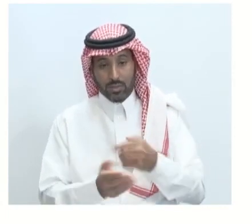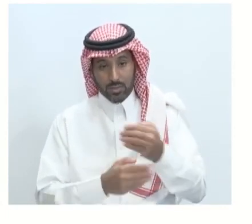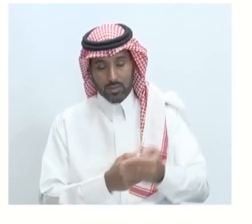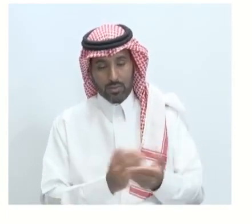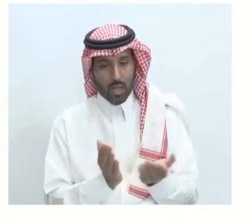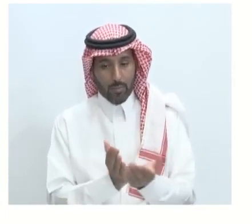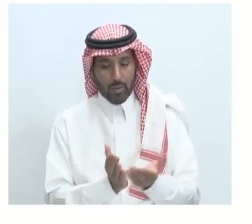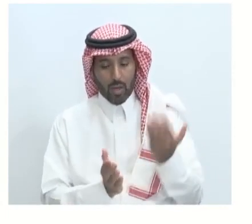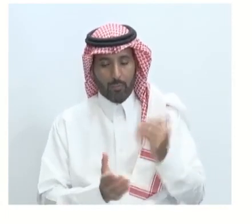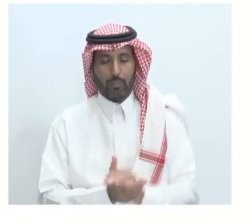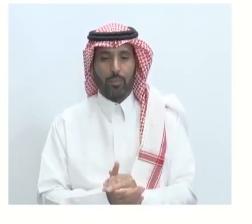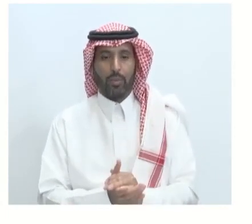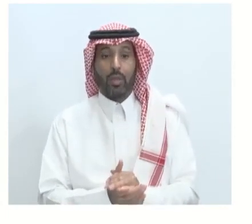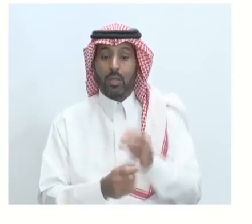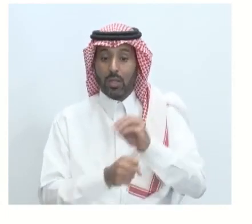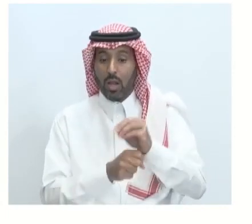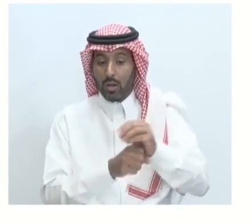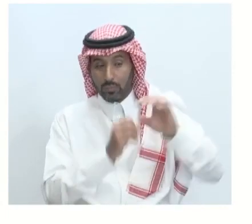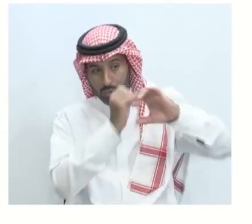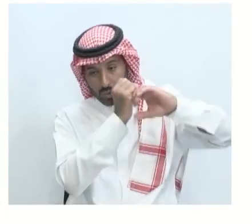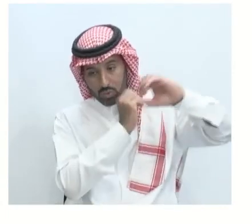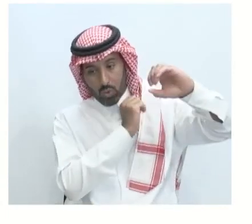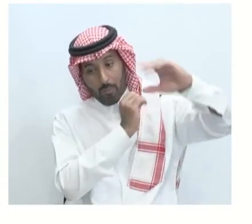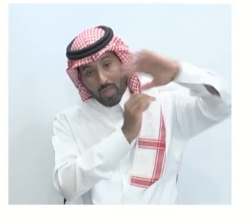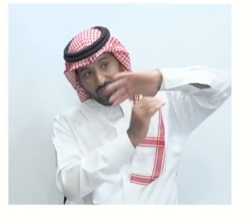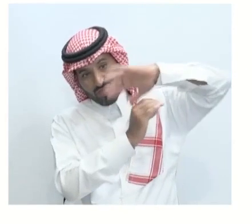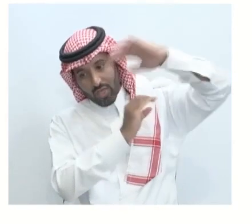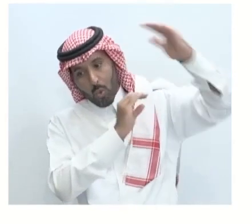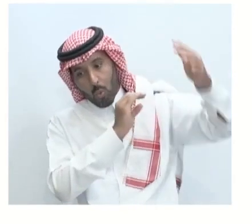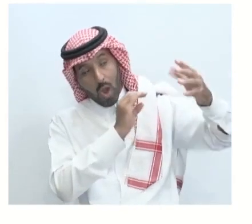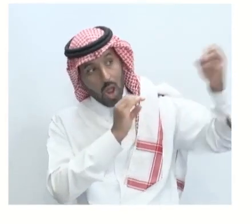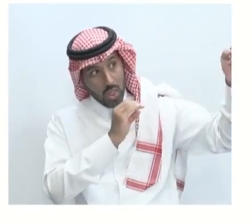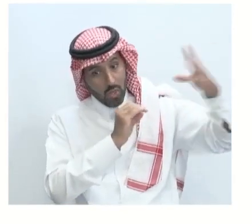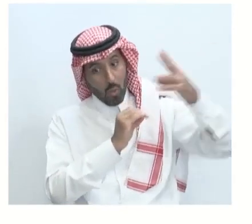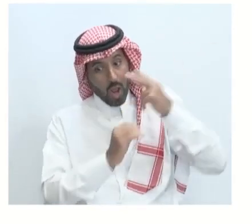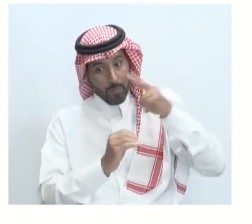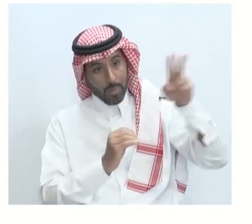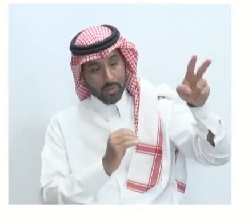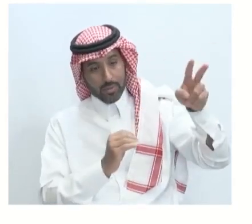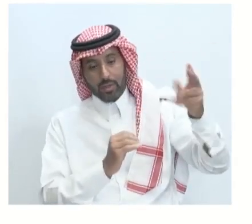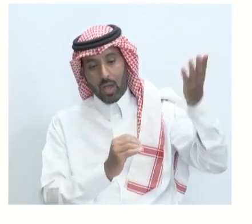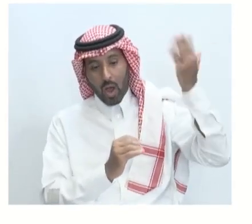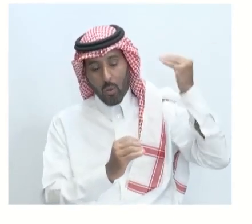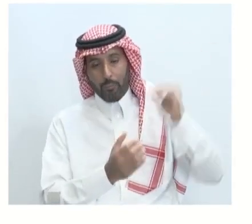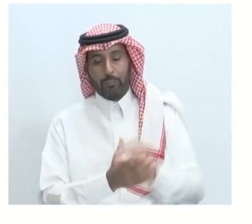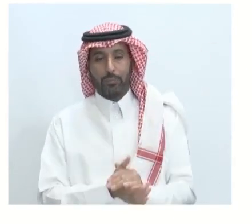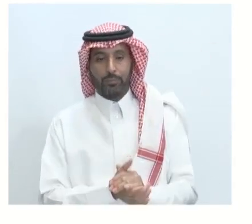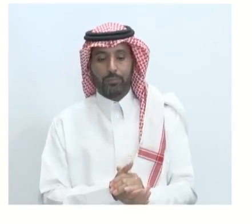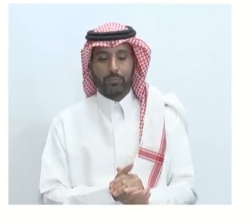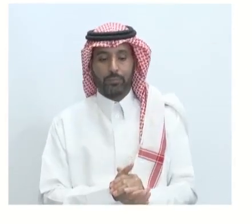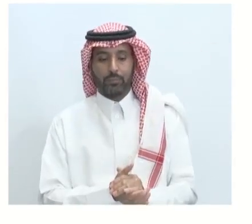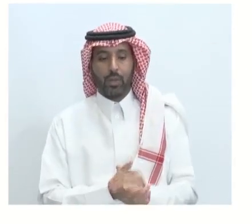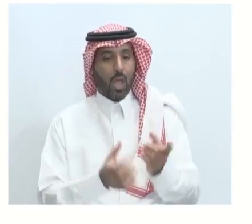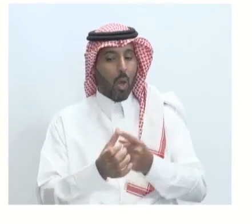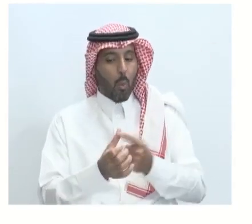اعزائي الطلبه تعرفنا على تلسكوبات الضوء المرئي وذكرنا بانها كانت تلسكوبات الضوء المرئي